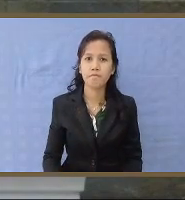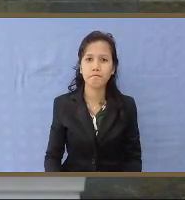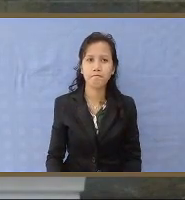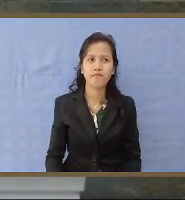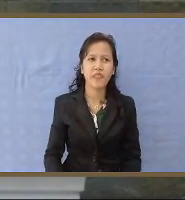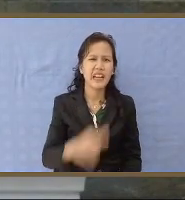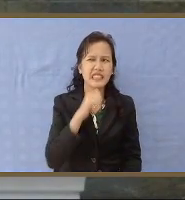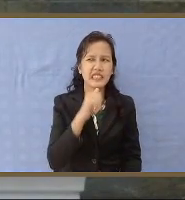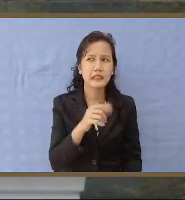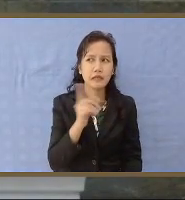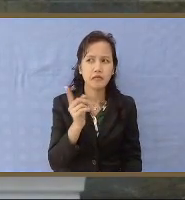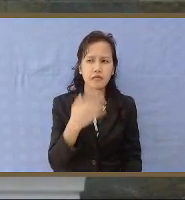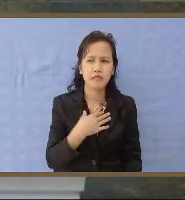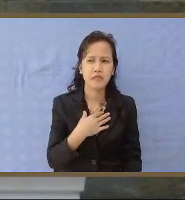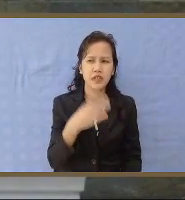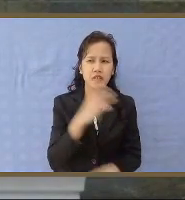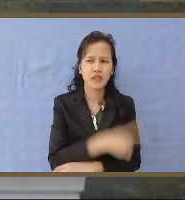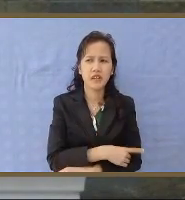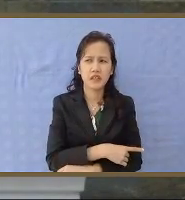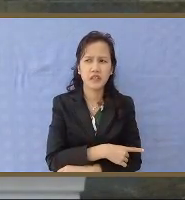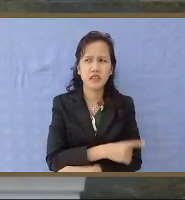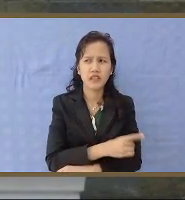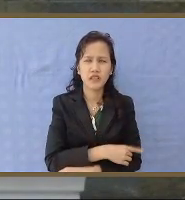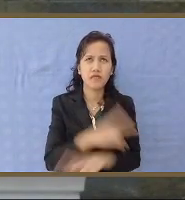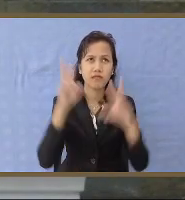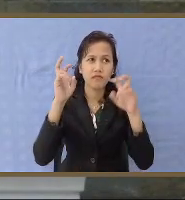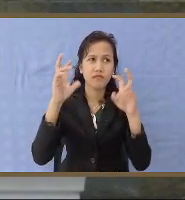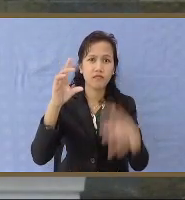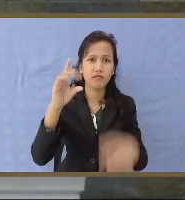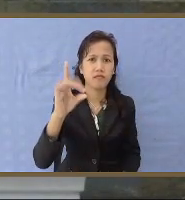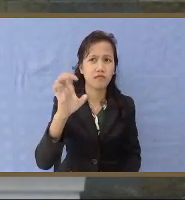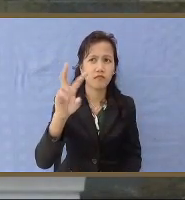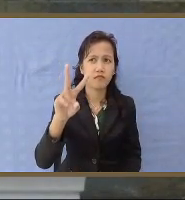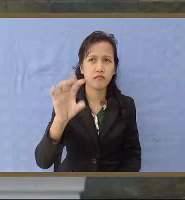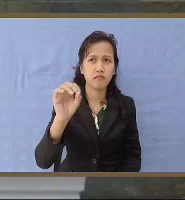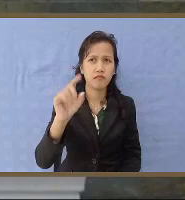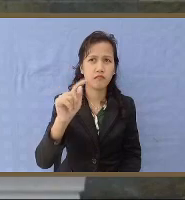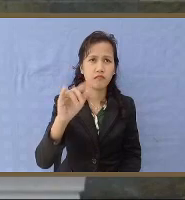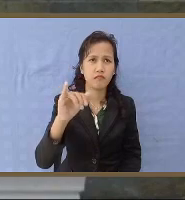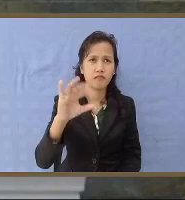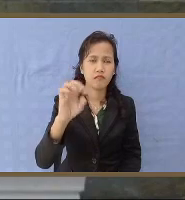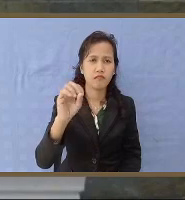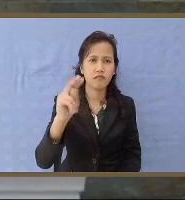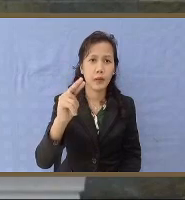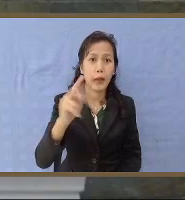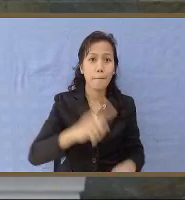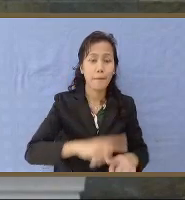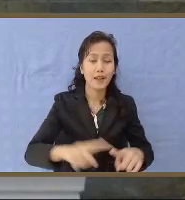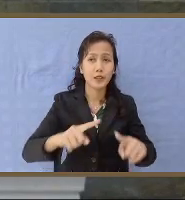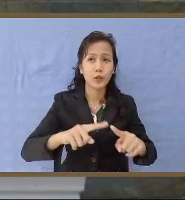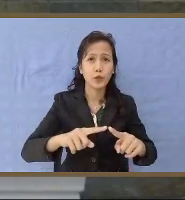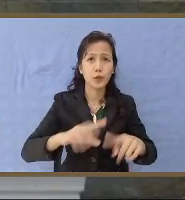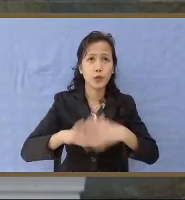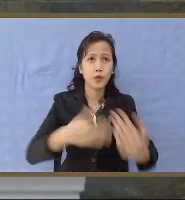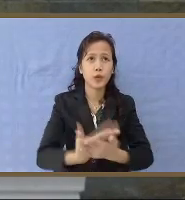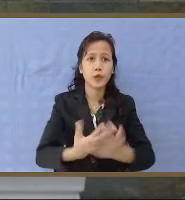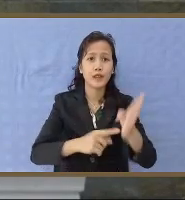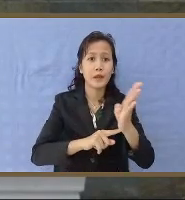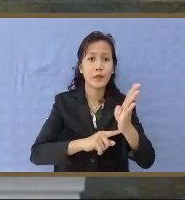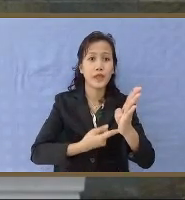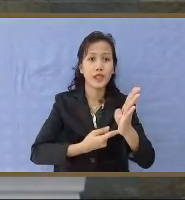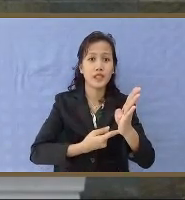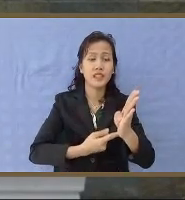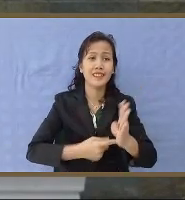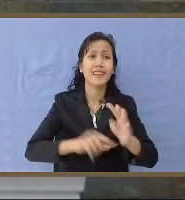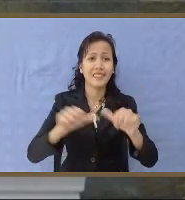nga maging dependent na po kayo doon. Pero sa mga beginners, pwede po kayo magsimula doon. At